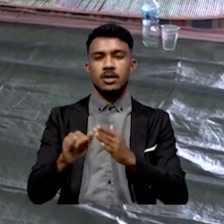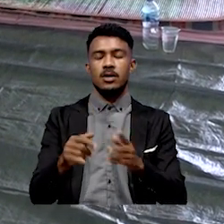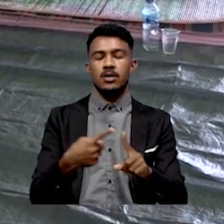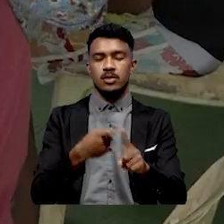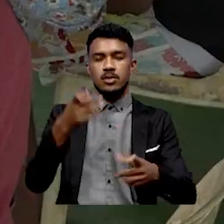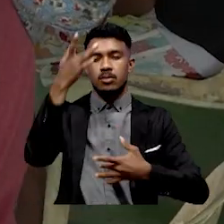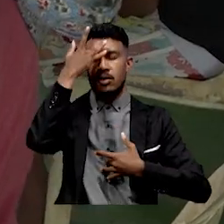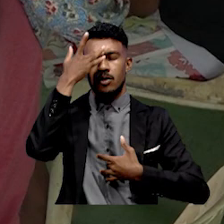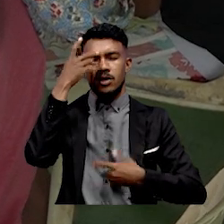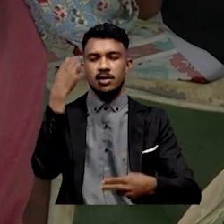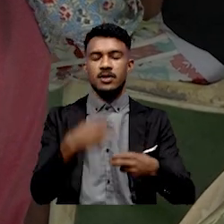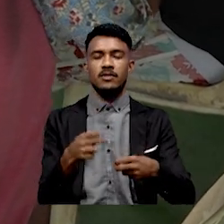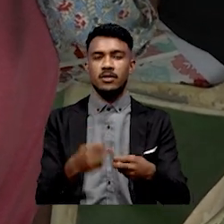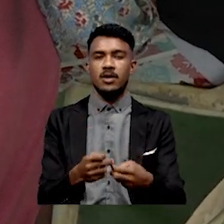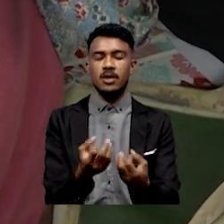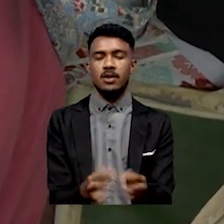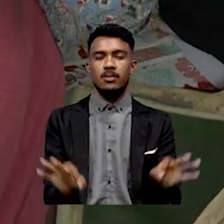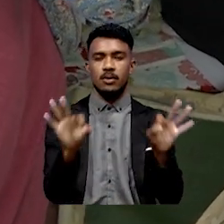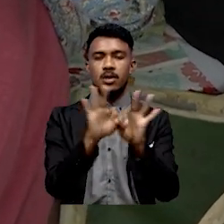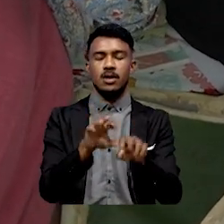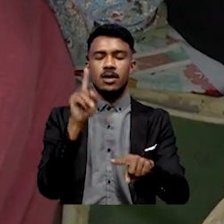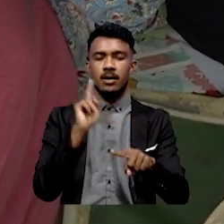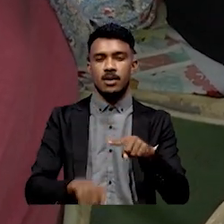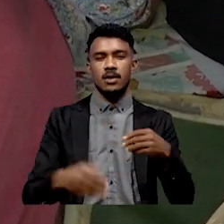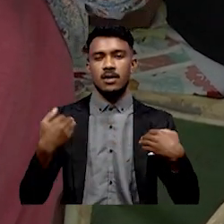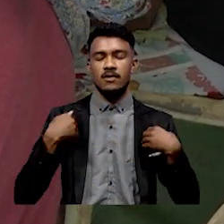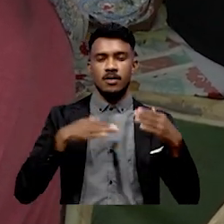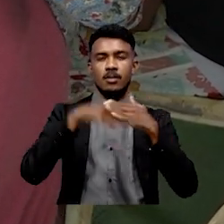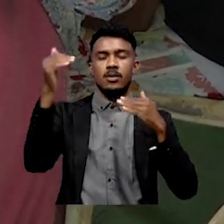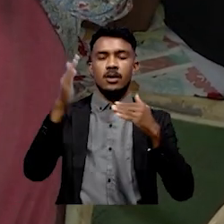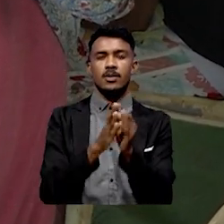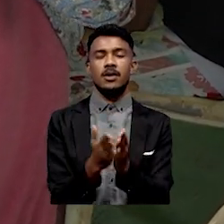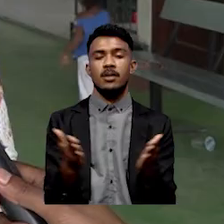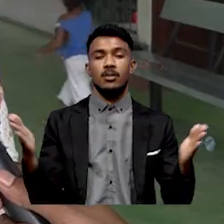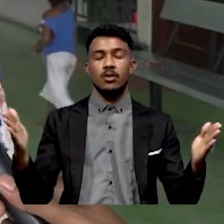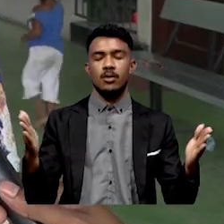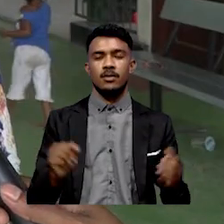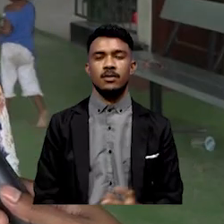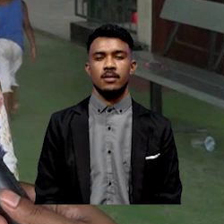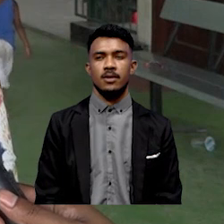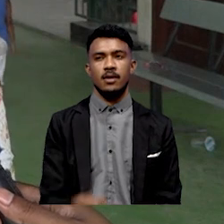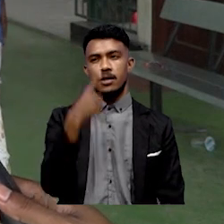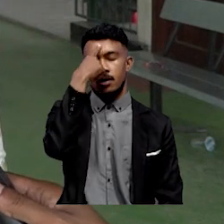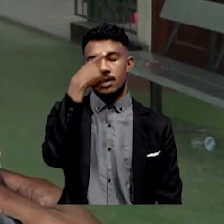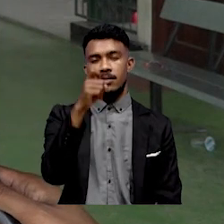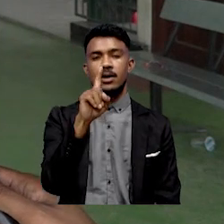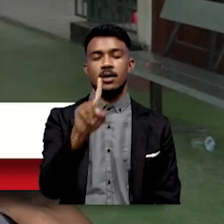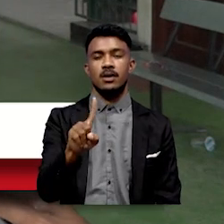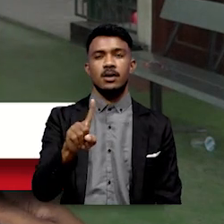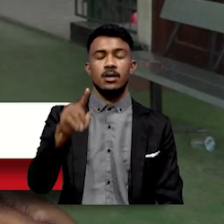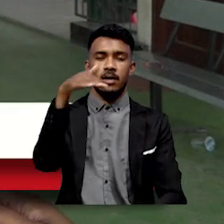idane, importante ho di la bele hamosu tam problema ni be bot liu. Tambah idane maka atu kalam